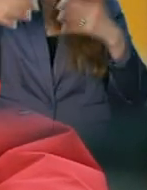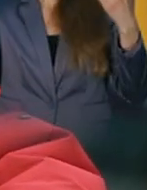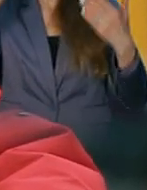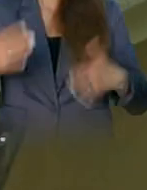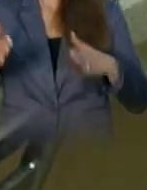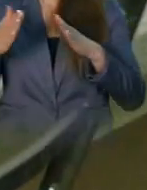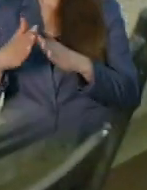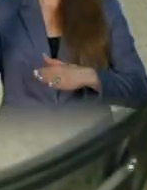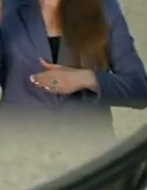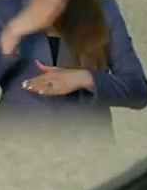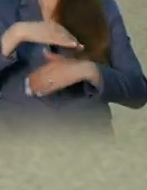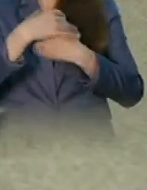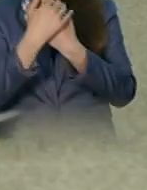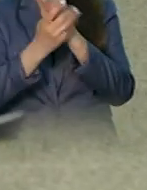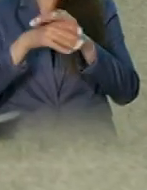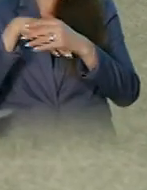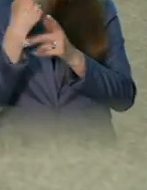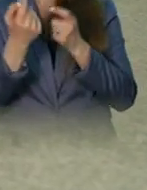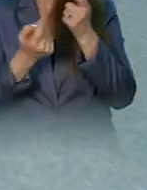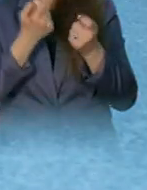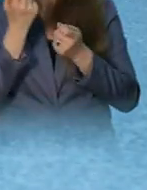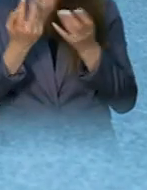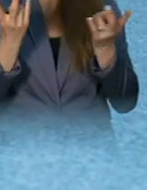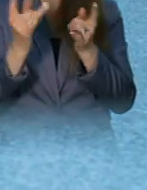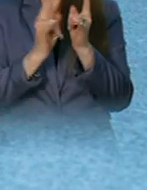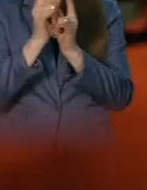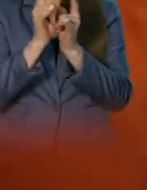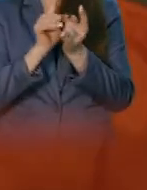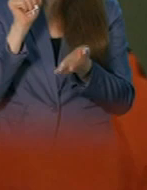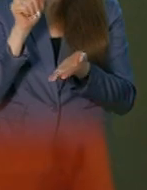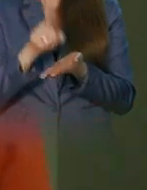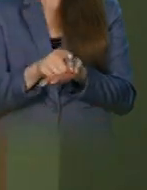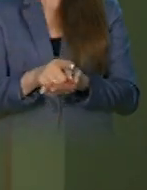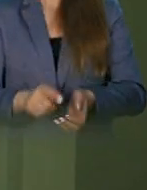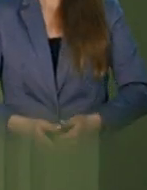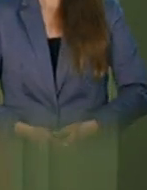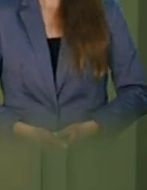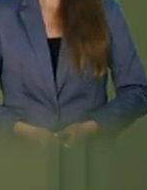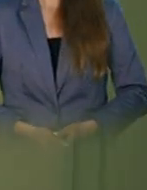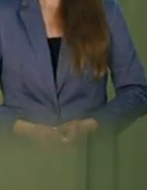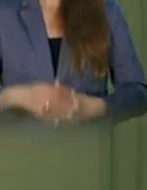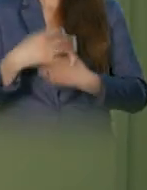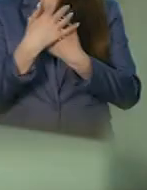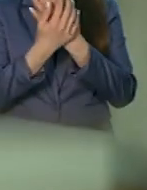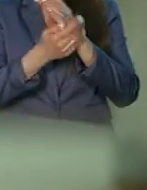Үйге келген кезде қолыңды сабынмен мұқият жууды ұмытпа.